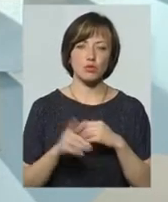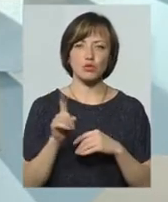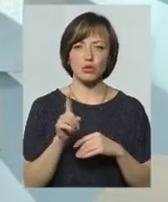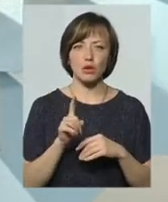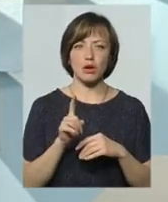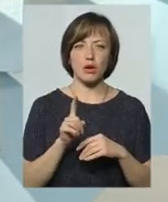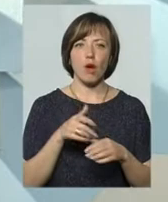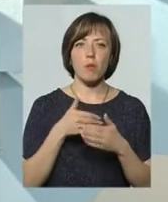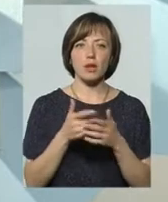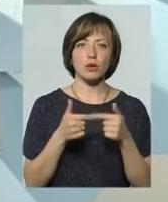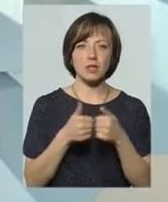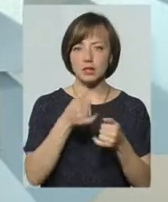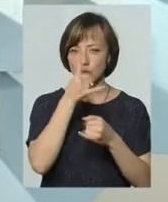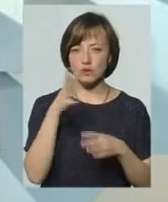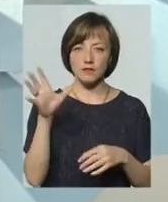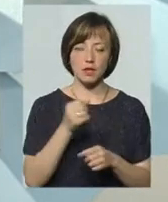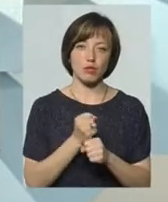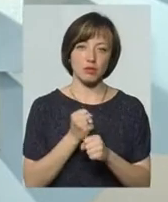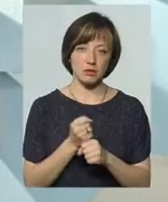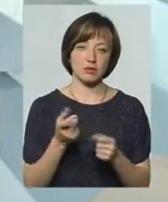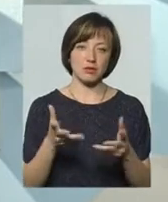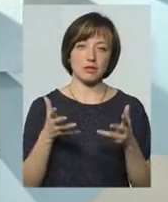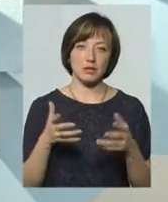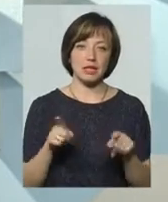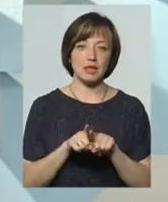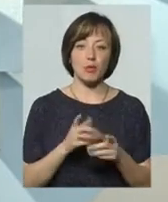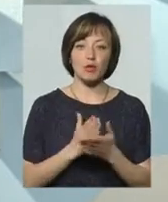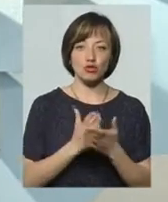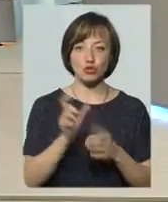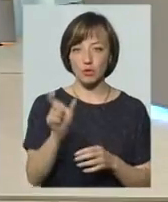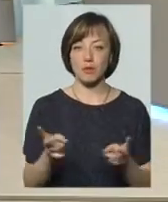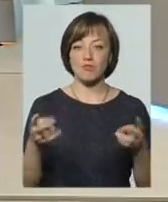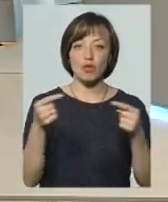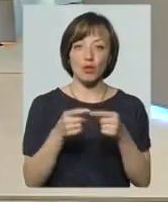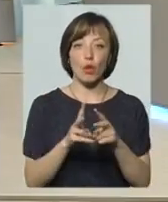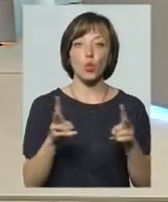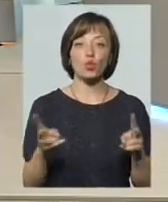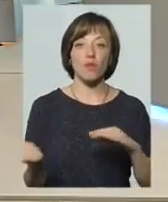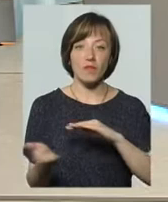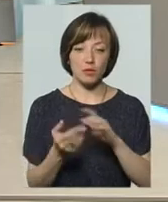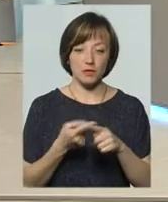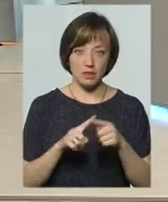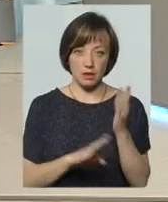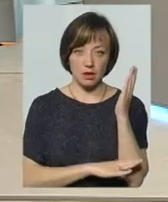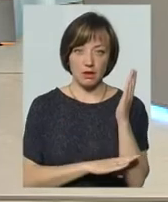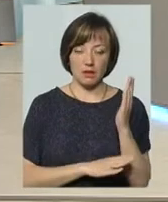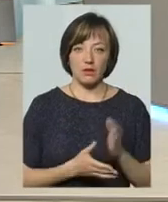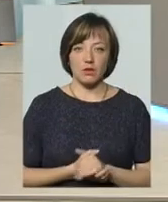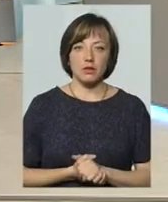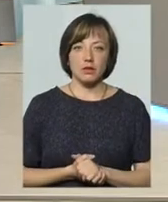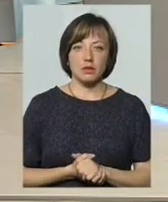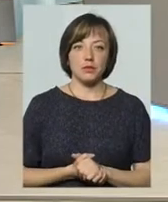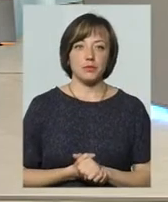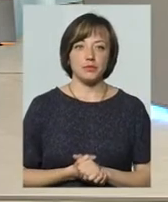громадська організація, вона не може все робити. Тому, якщо так само чиновнику треба встановити, хто ж вирубав те дерево, так? І то, щоб його